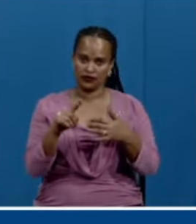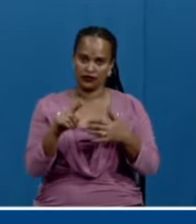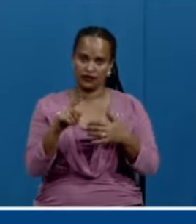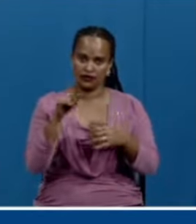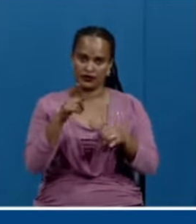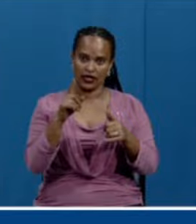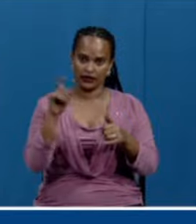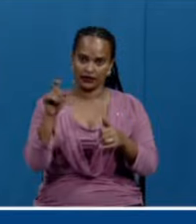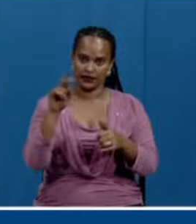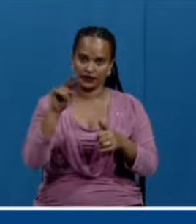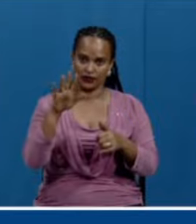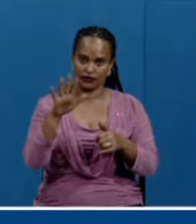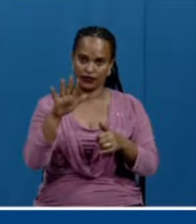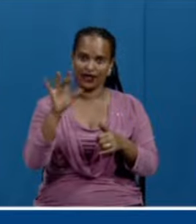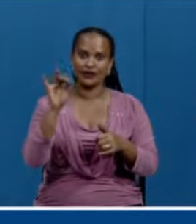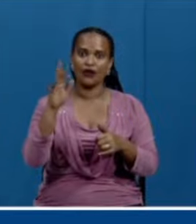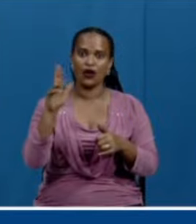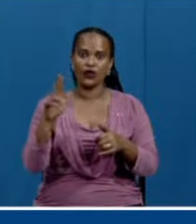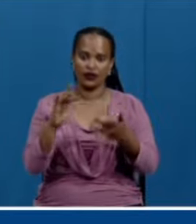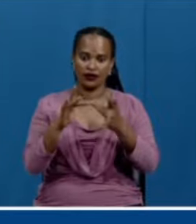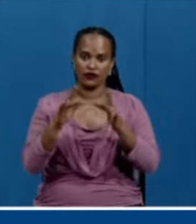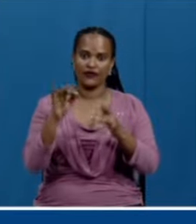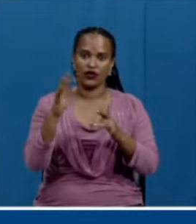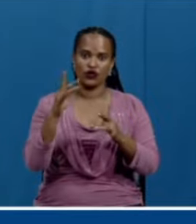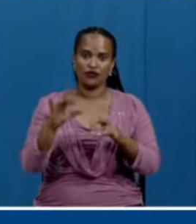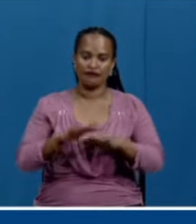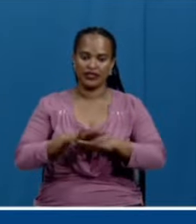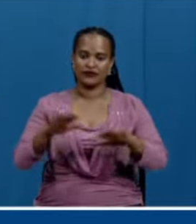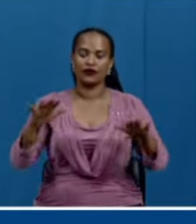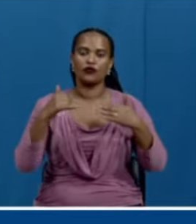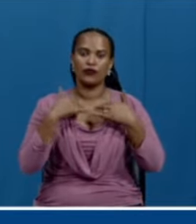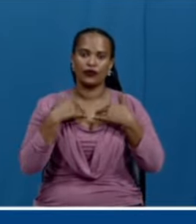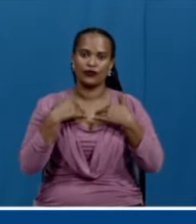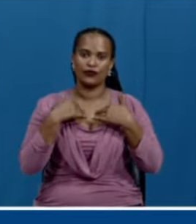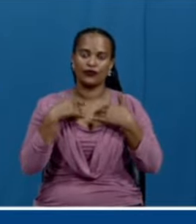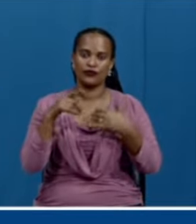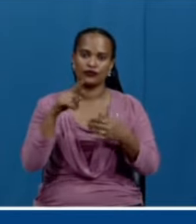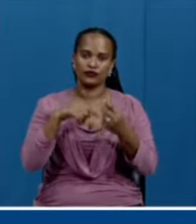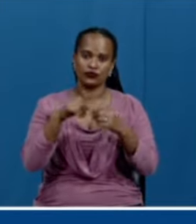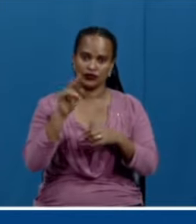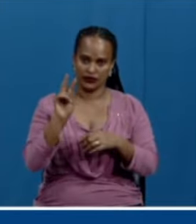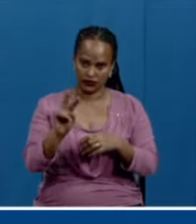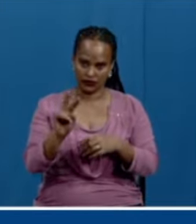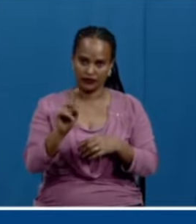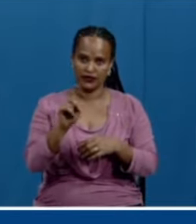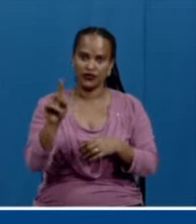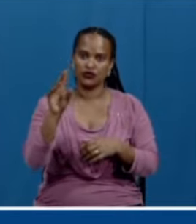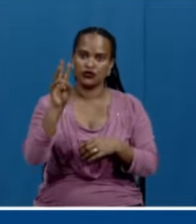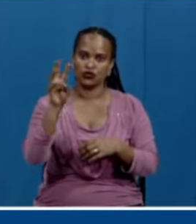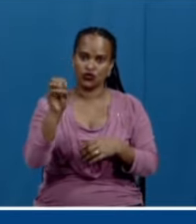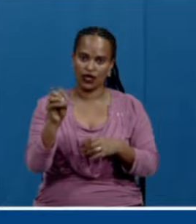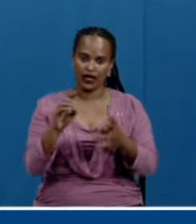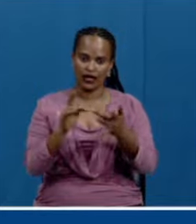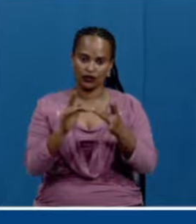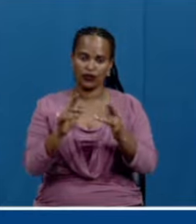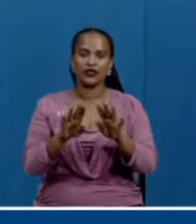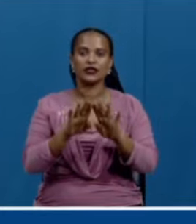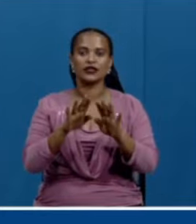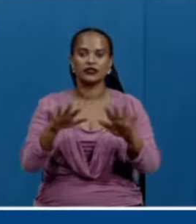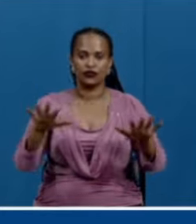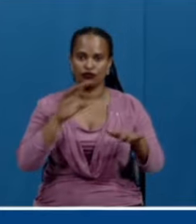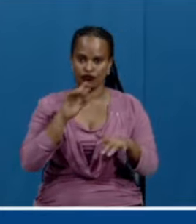ሓደ 125 ታወራት ኔትወርክ ሳፋሪኮም ተዘርጊሖም ኣለዉ። ኣብ ዙር ክልተ 160 ታወራት ኔትወርክ ክዘርግሑ